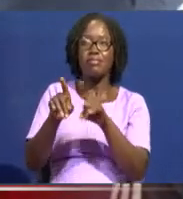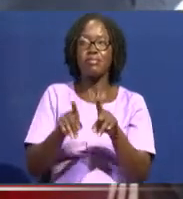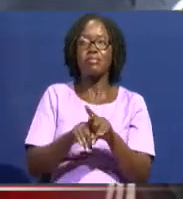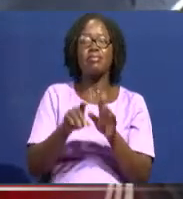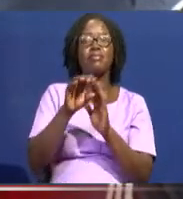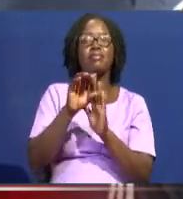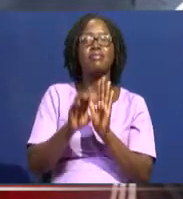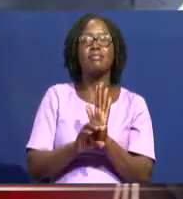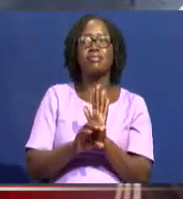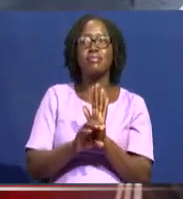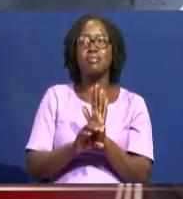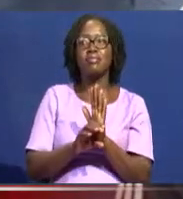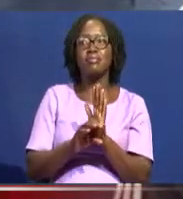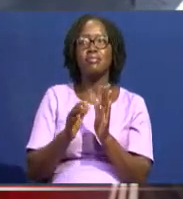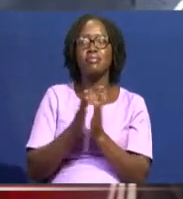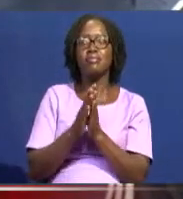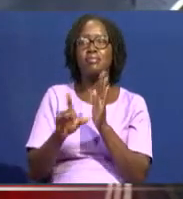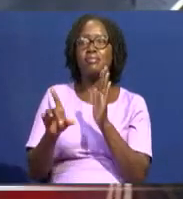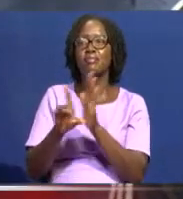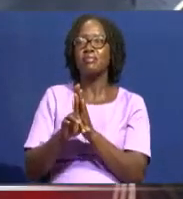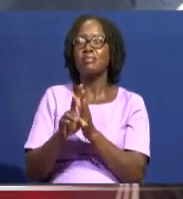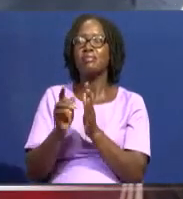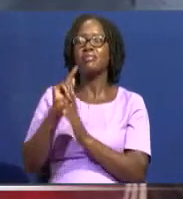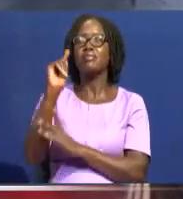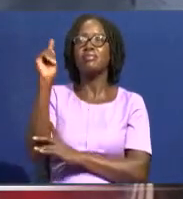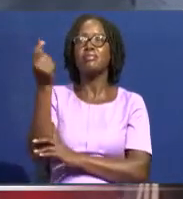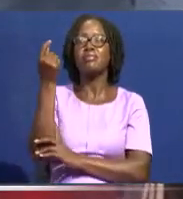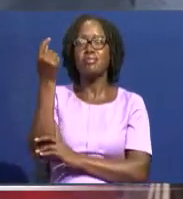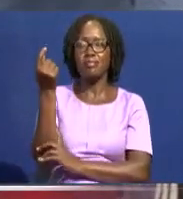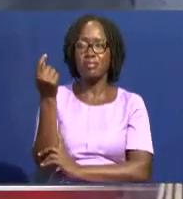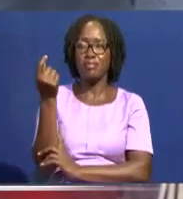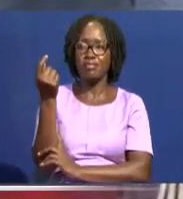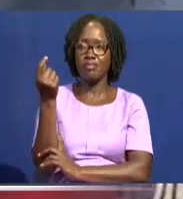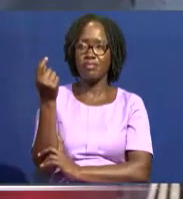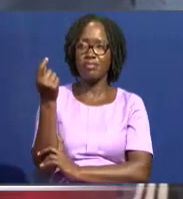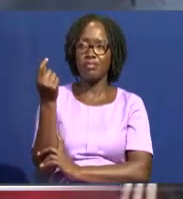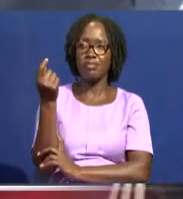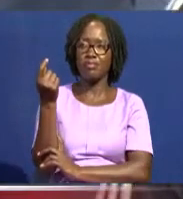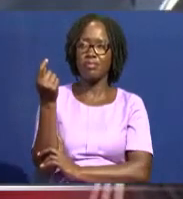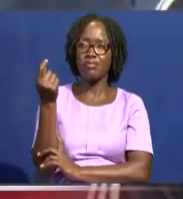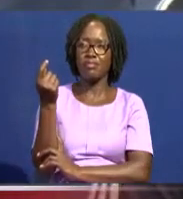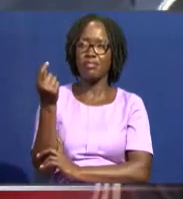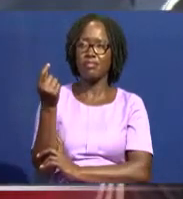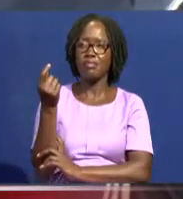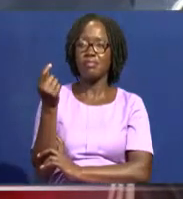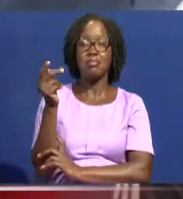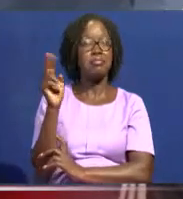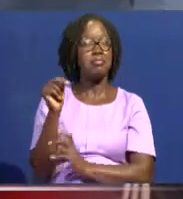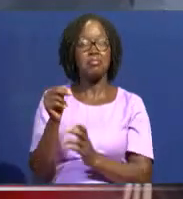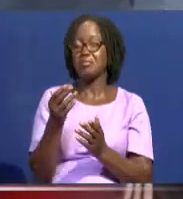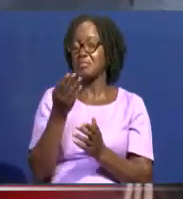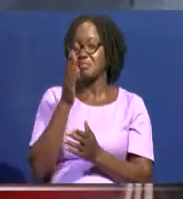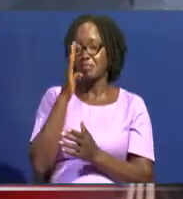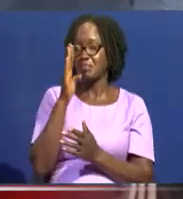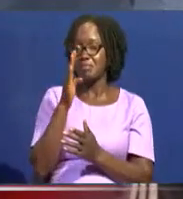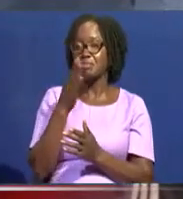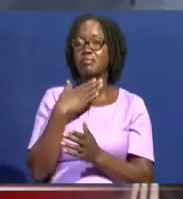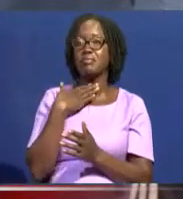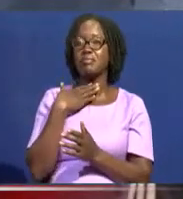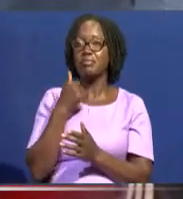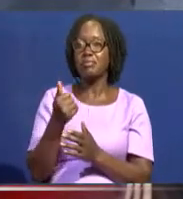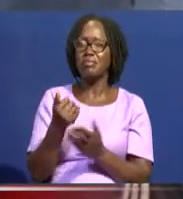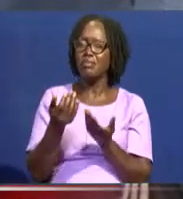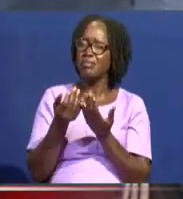the constitution and the laws of the Republic of Kenya. There are no two ways about it. We are demanding